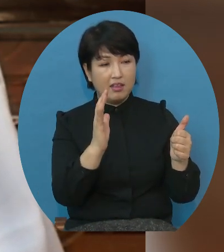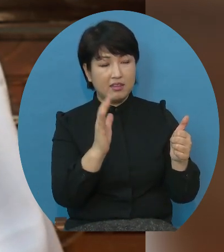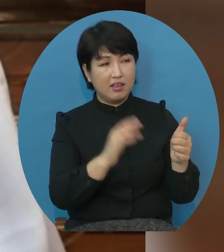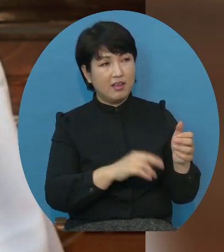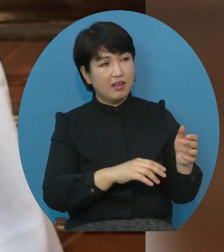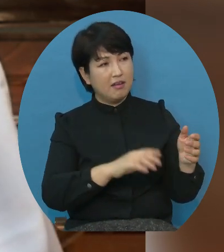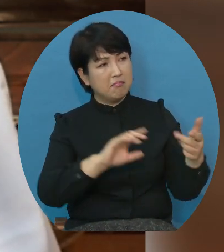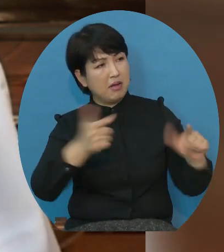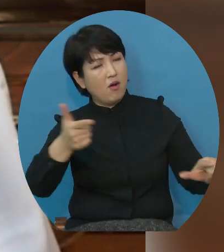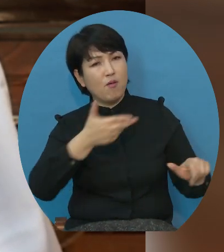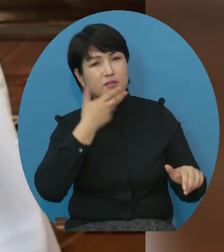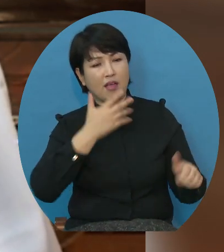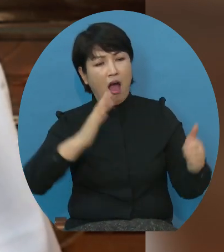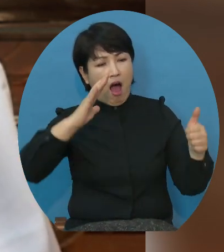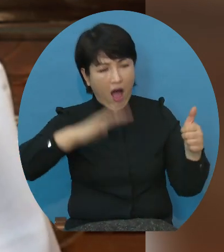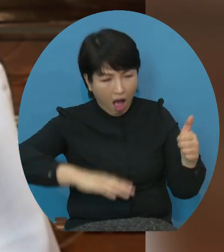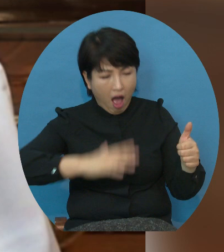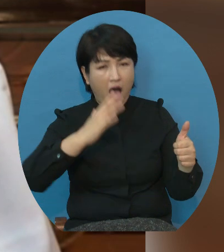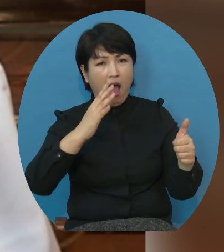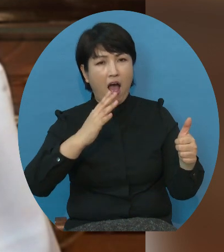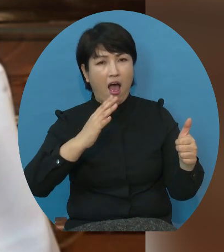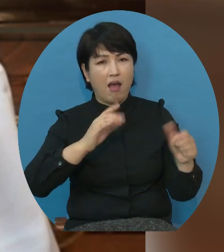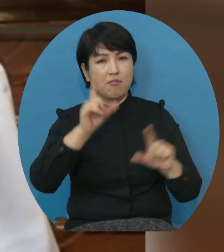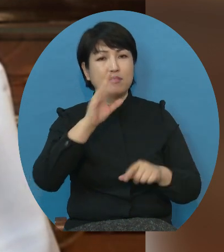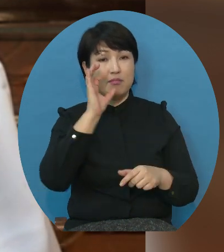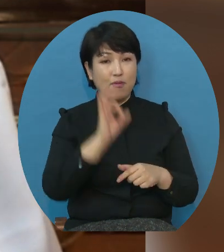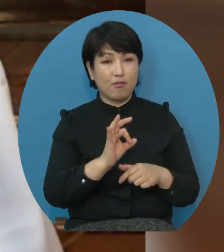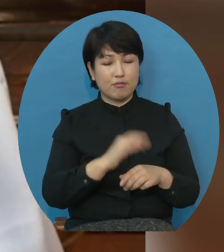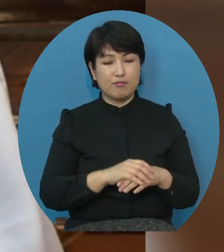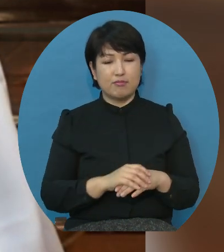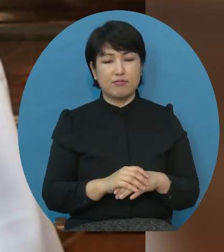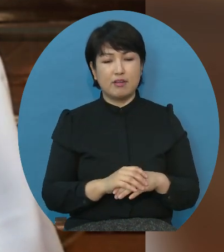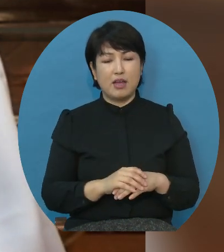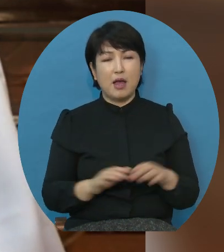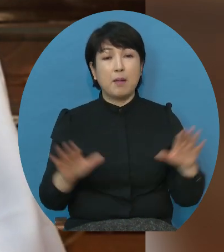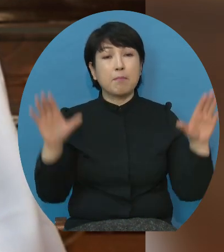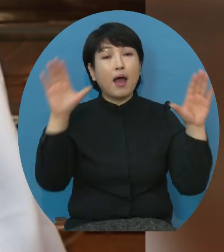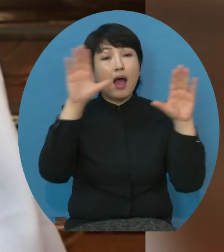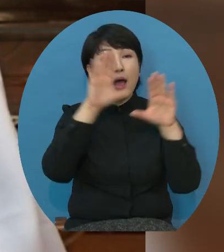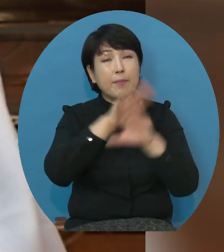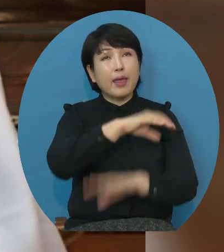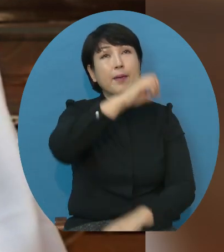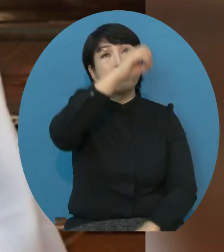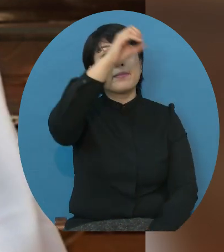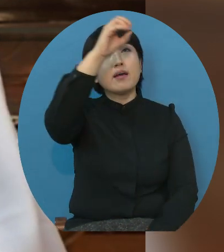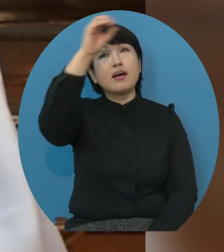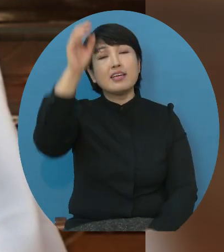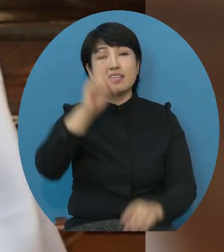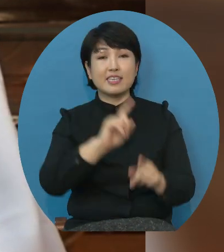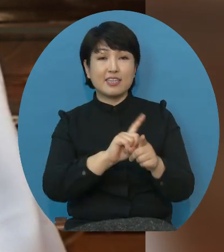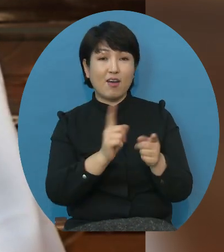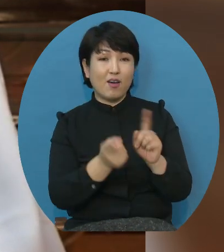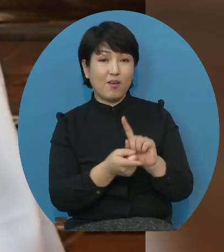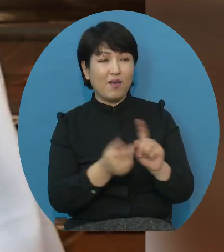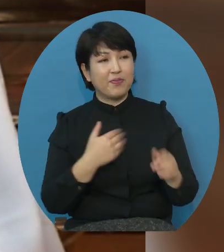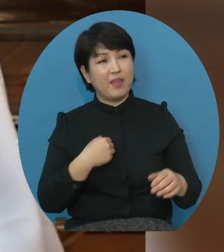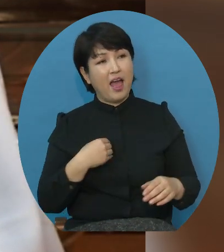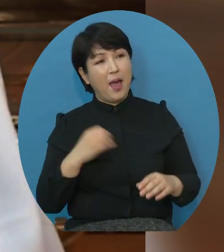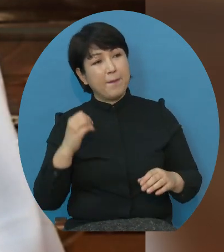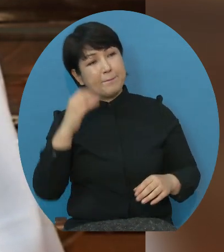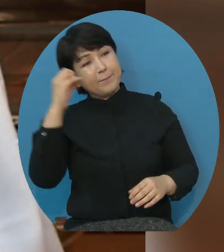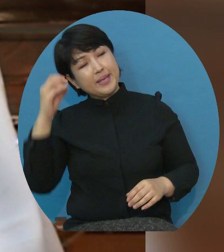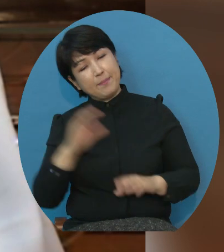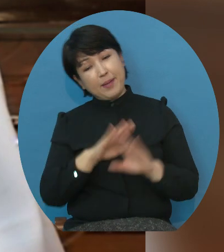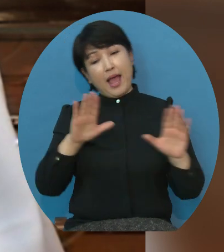더 제기 못한 다 절박한 은 이런 모습을 보며 밤에는 무 별이 어때요 니가 뺀다는 이 내가 더 삔 나는